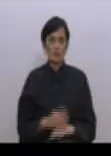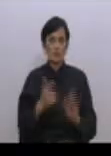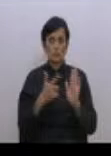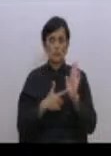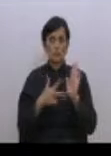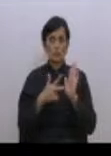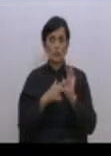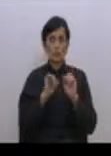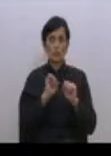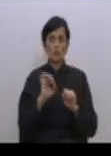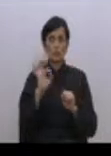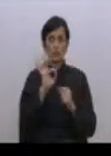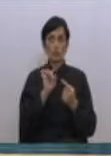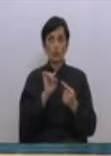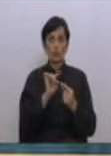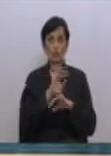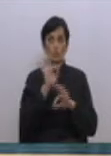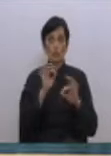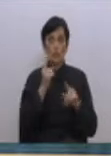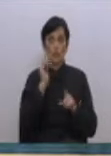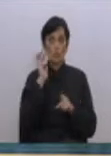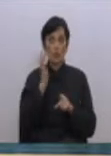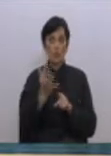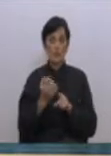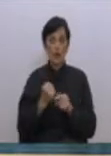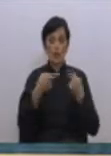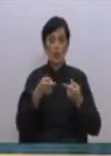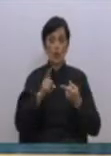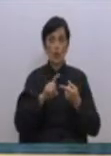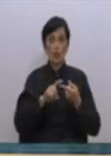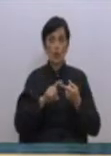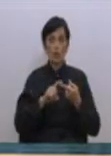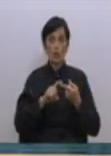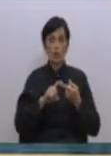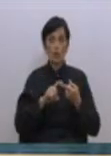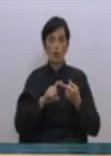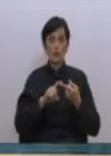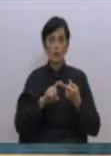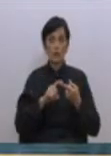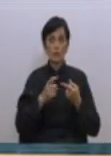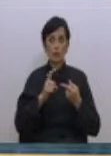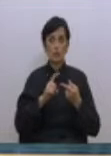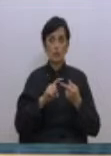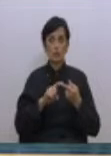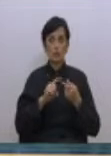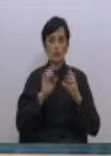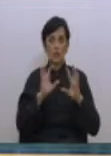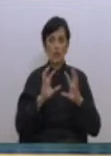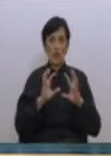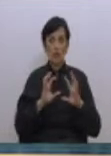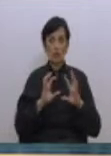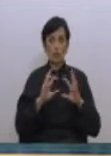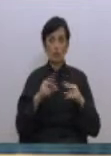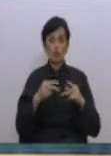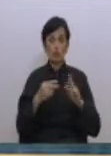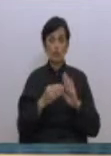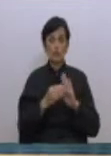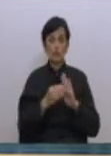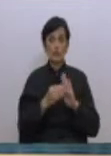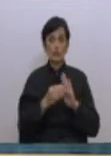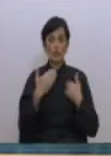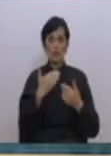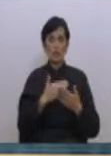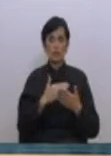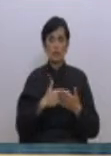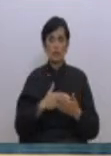Samoza Tramedi Mohre, nu-l țin alegi, proiect privilegiu mosmenit, mi-e bine. Am șesahep, canuși, țulevișetani,